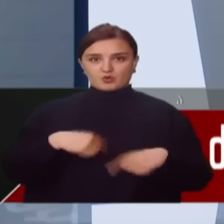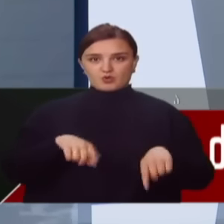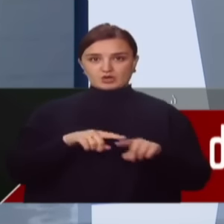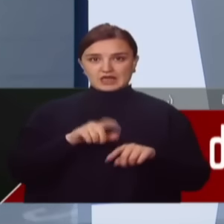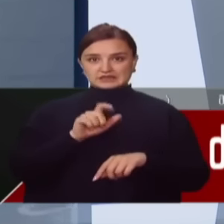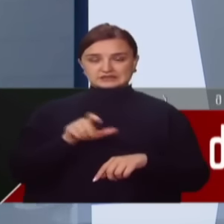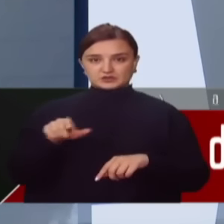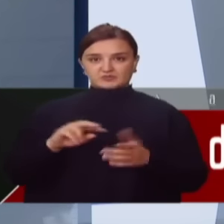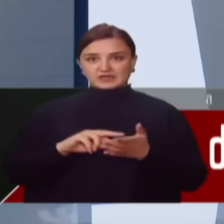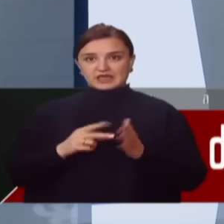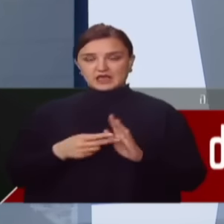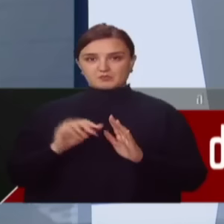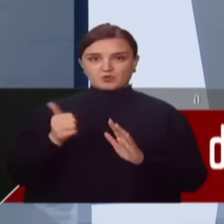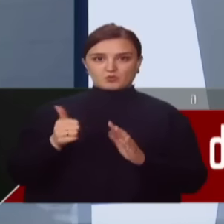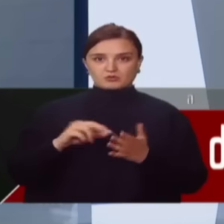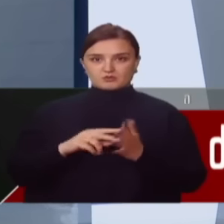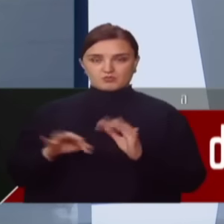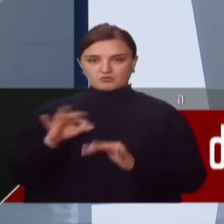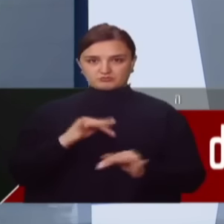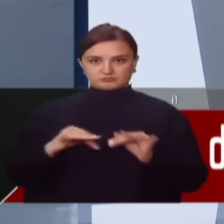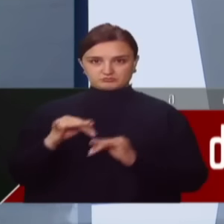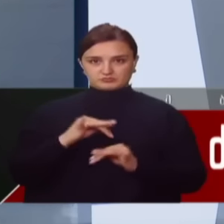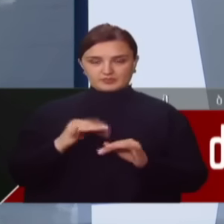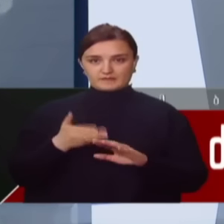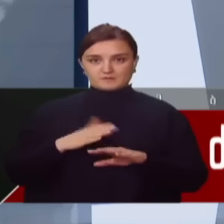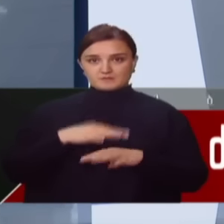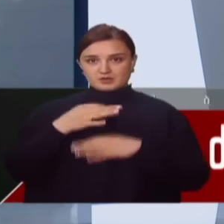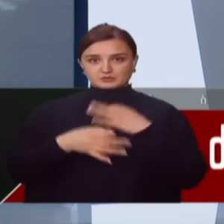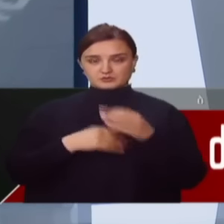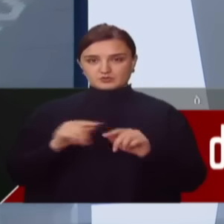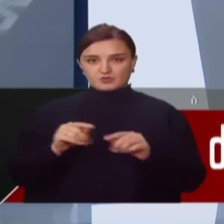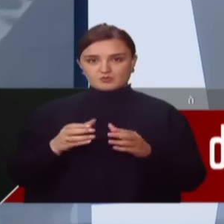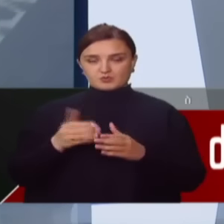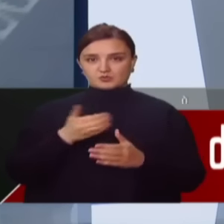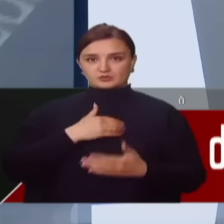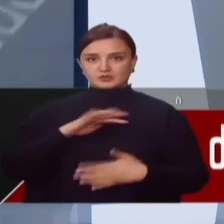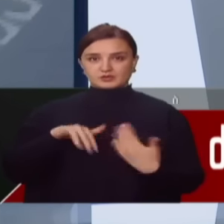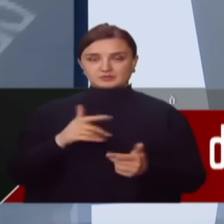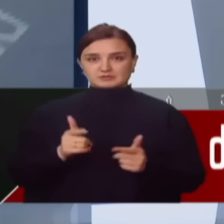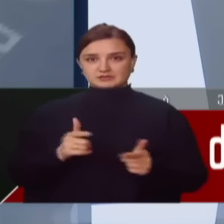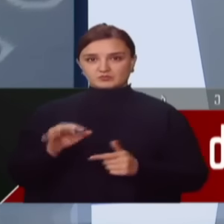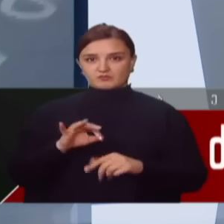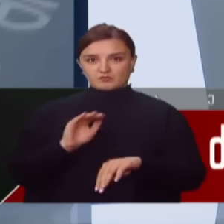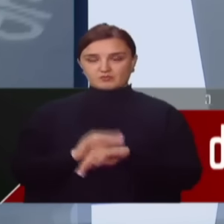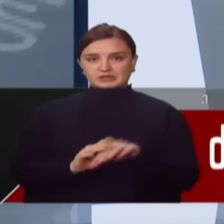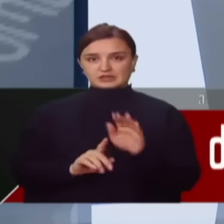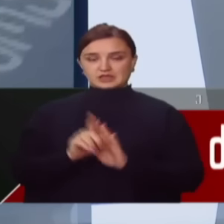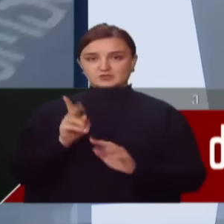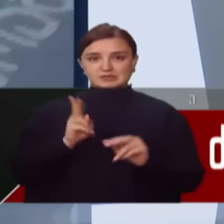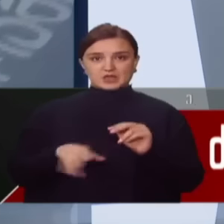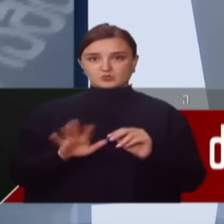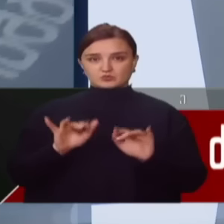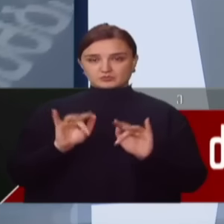გამწვავების გზებსა და გეგმებზე საუბრობენ. რეაქციები მწვავეა, ოპოზიცია სუს გადატრიალების მზადების ფაქტებზე დაწყებულ და